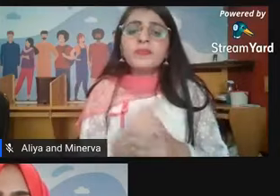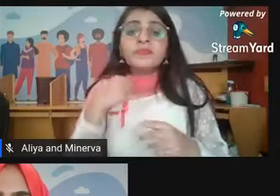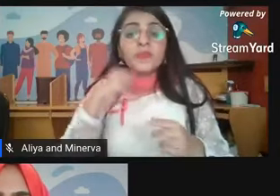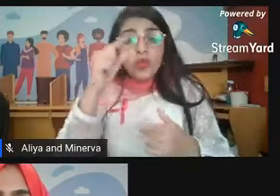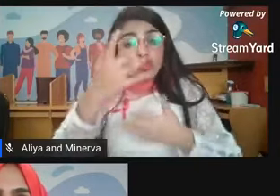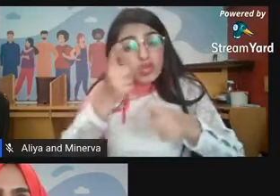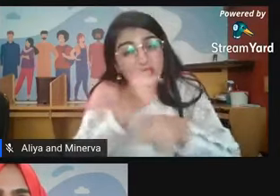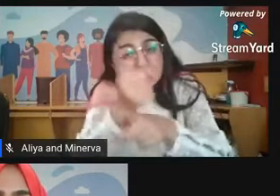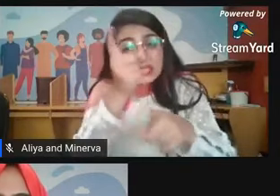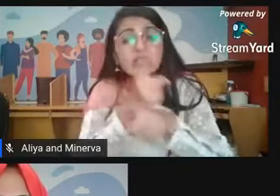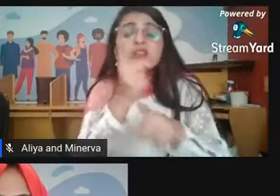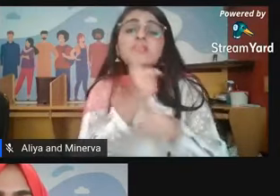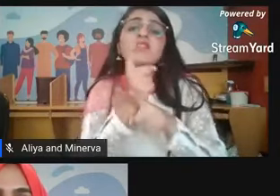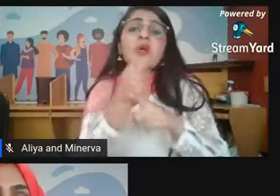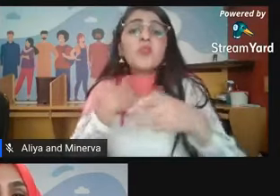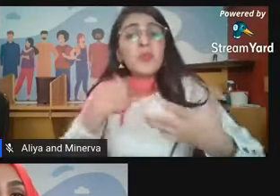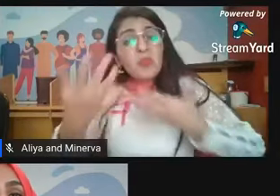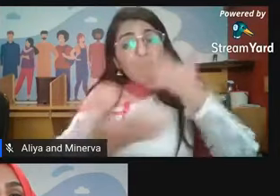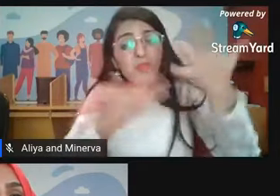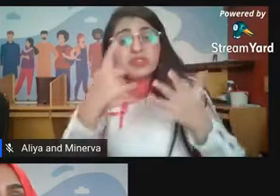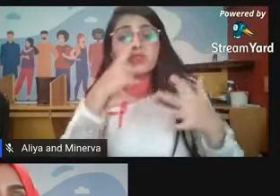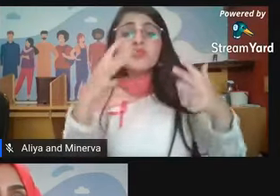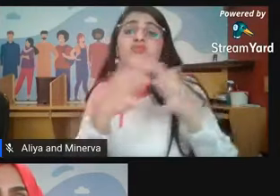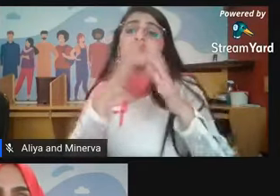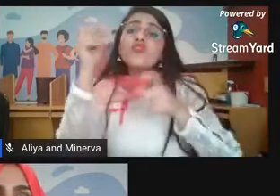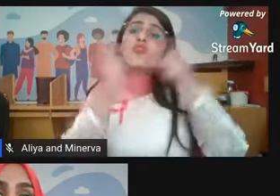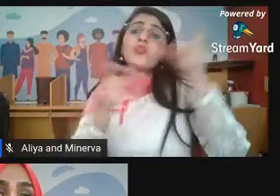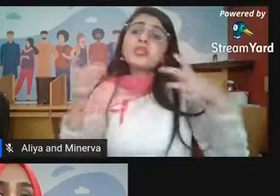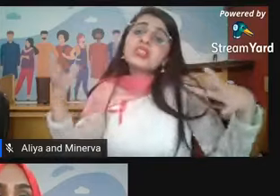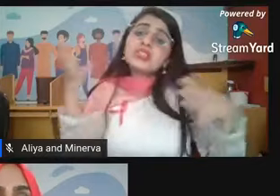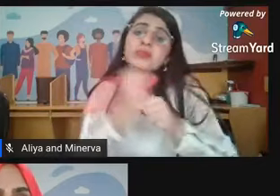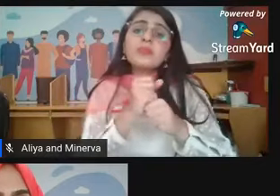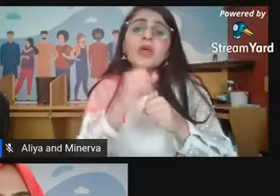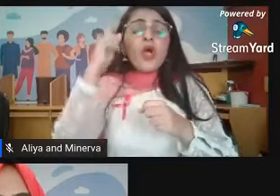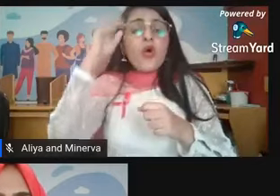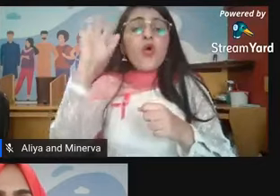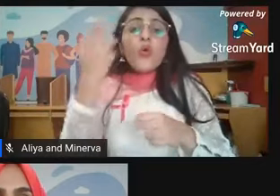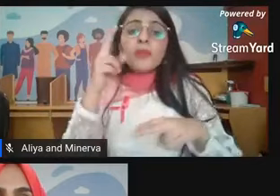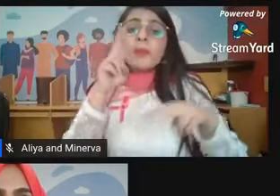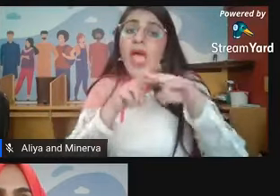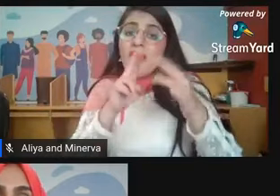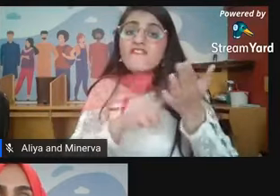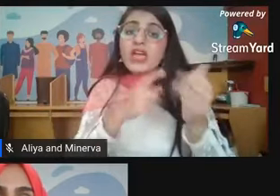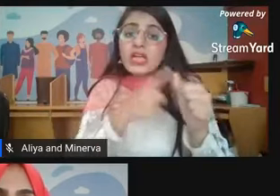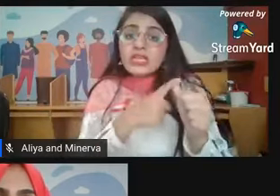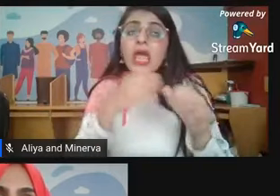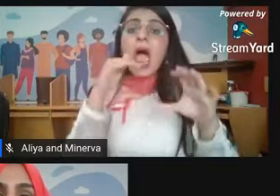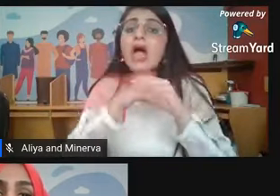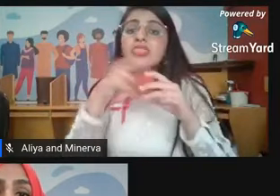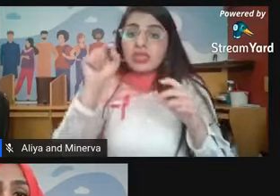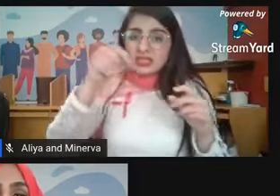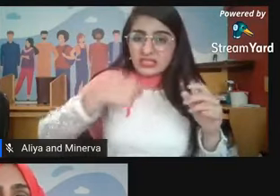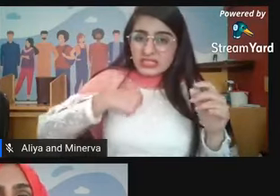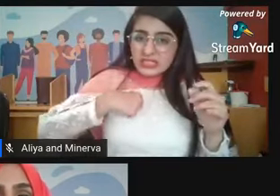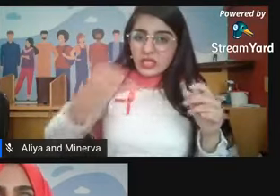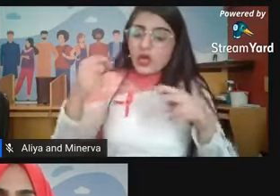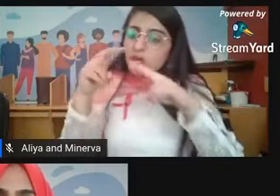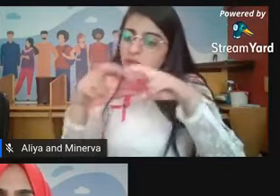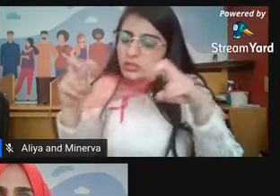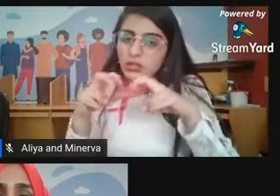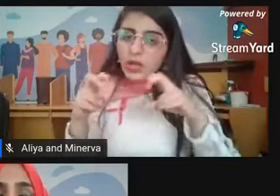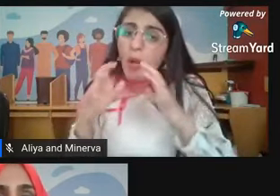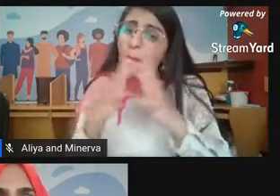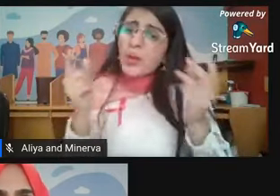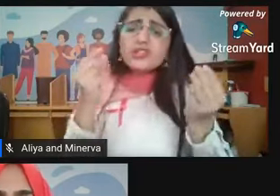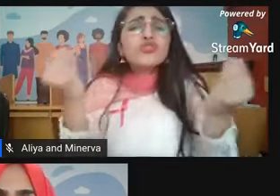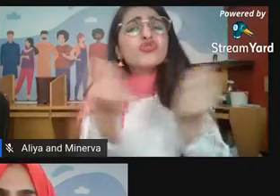एजुकेट करना चाहूंगी औरतों को कि FNA अगर आपको कोई रिकमेंड करता है कि आप जाएं अभी फाइन नीडल एस्पिरेशन